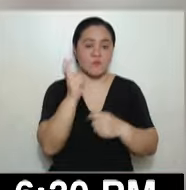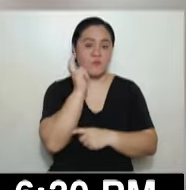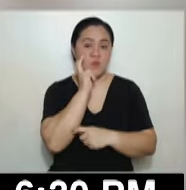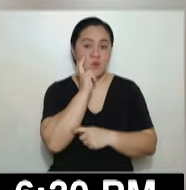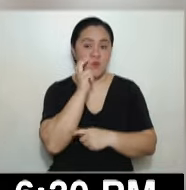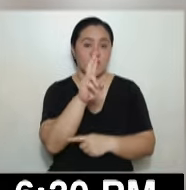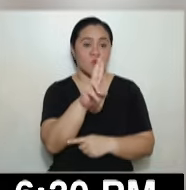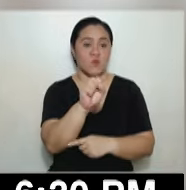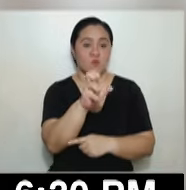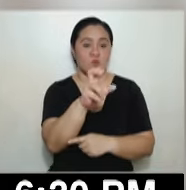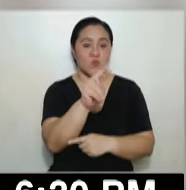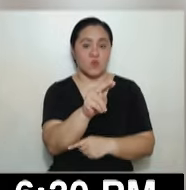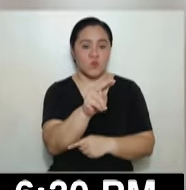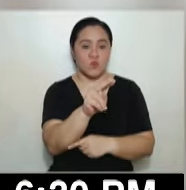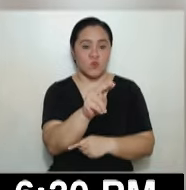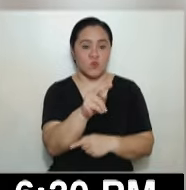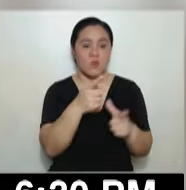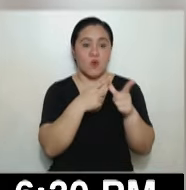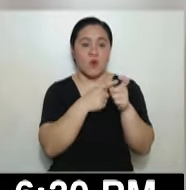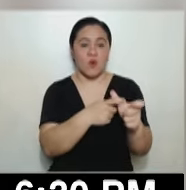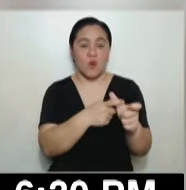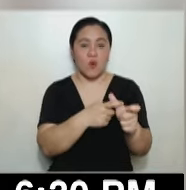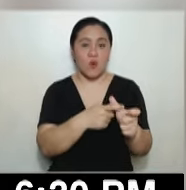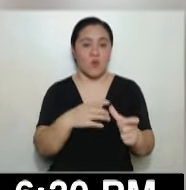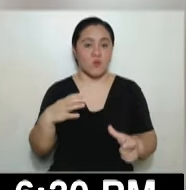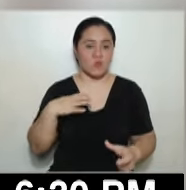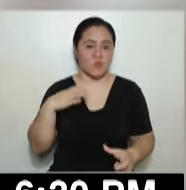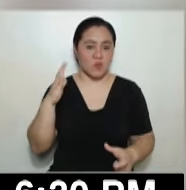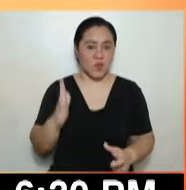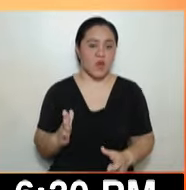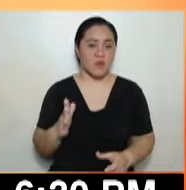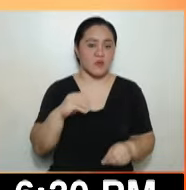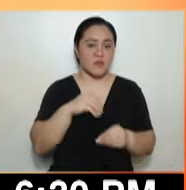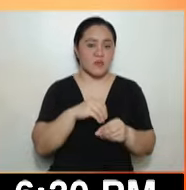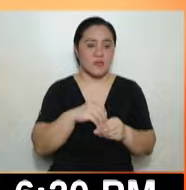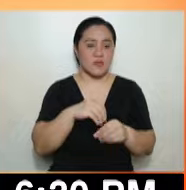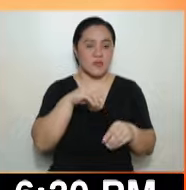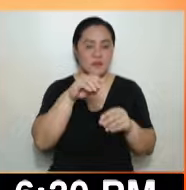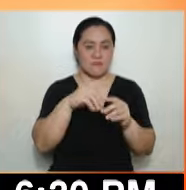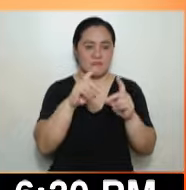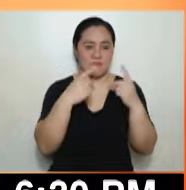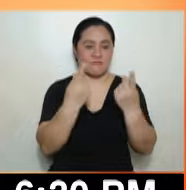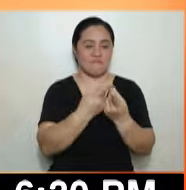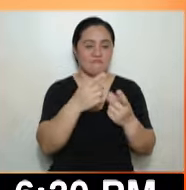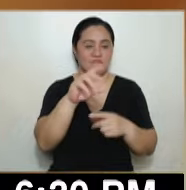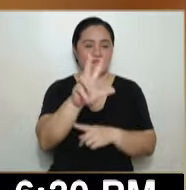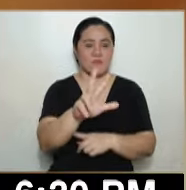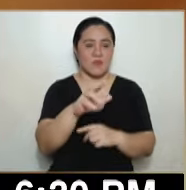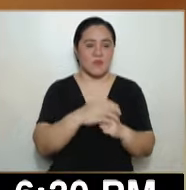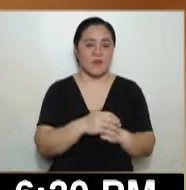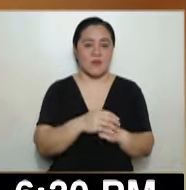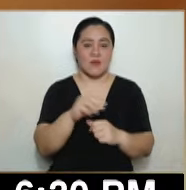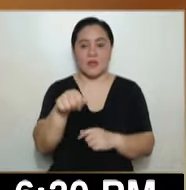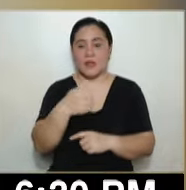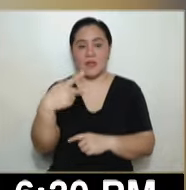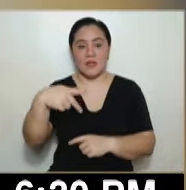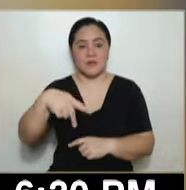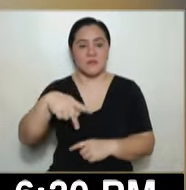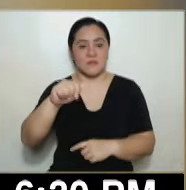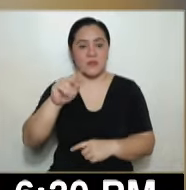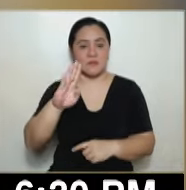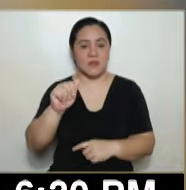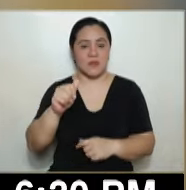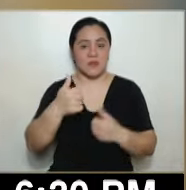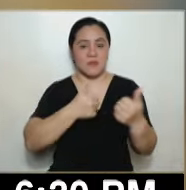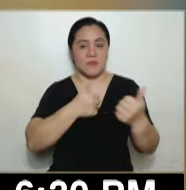Mocca Uson, na tatakbong konsehala sa District 3, kasama ng dating PBA player na si Paul